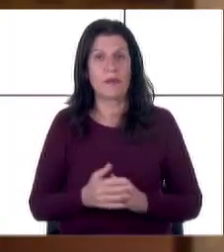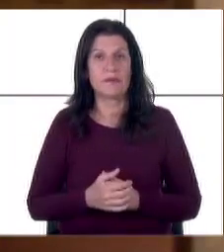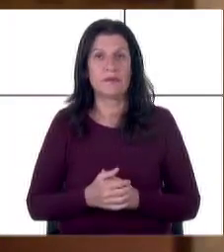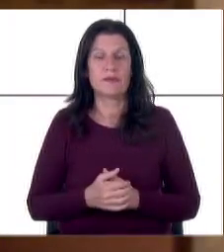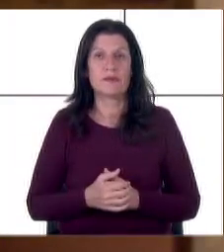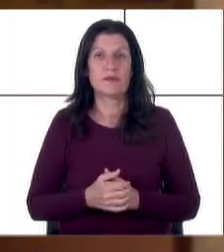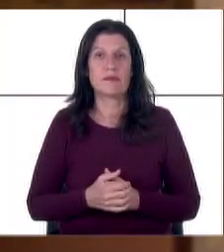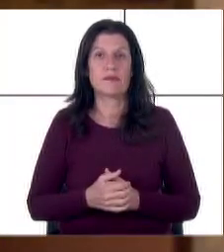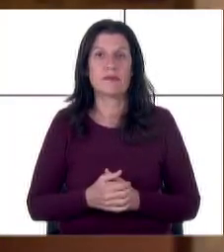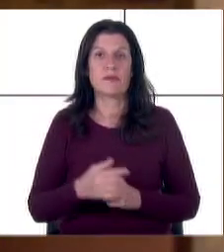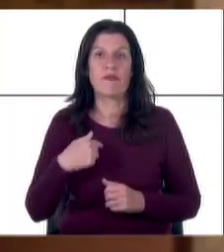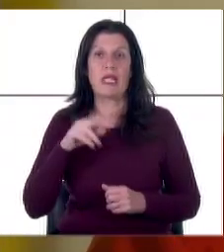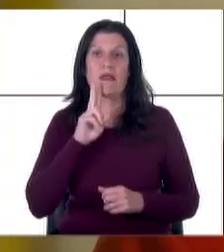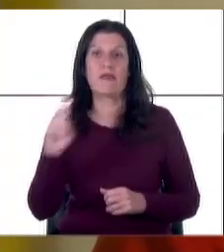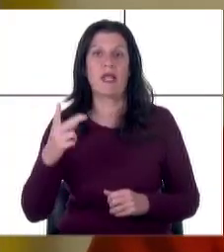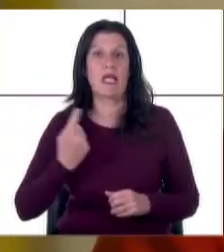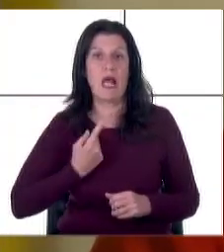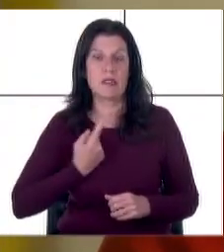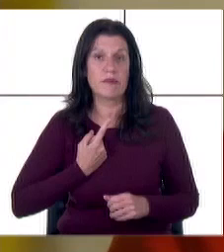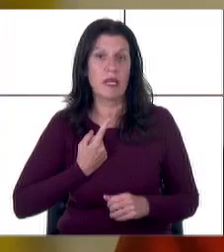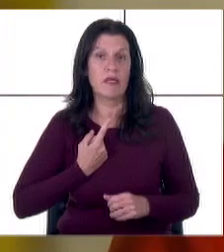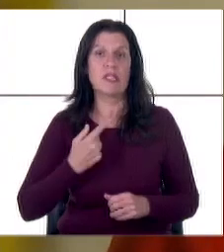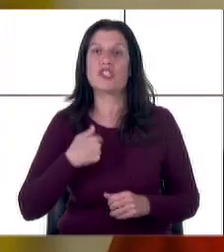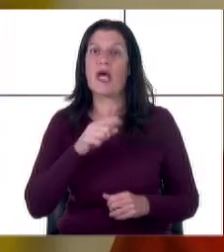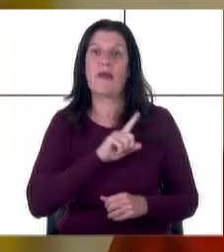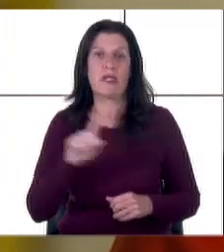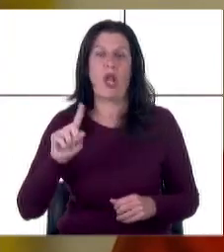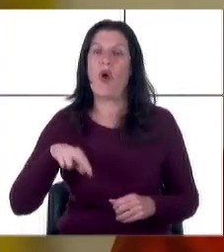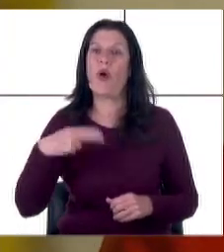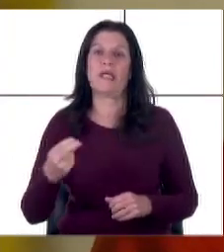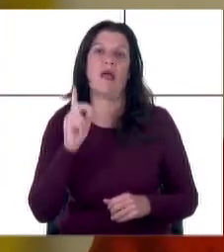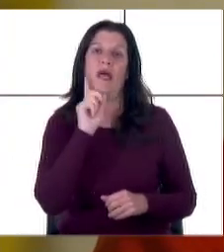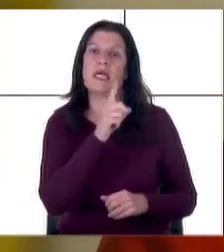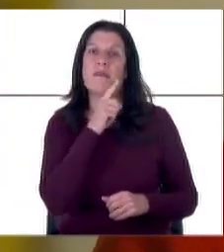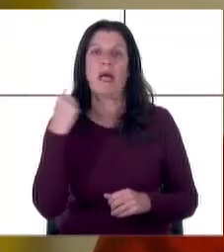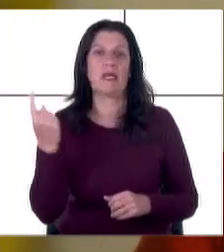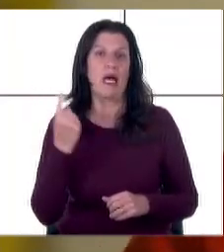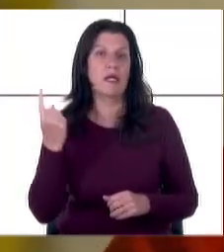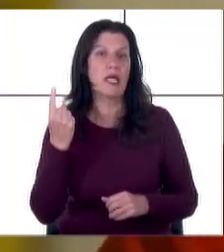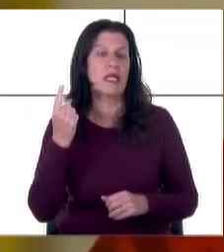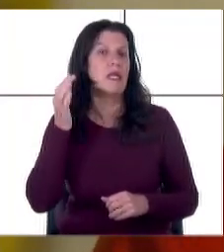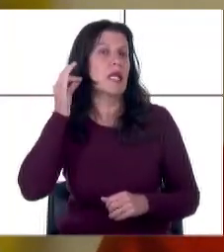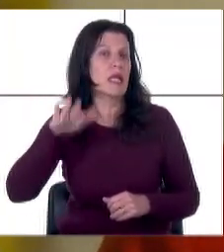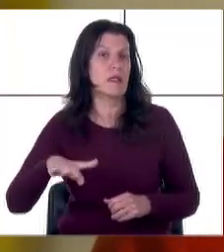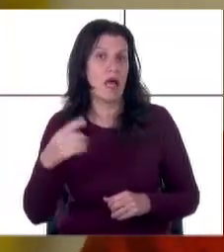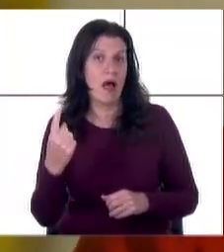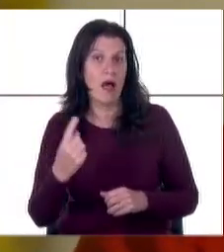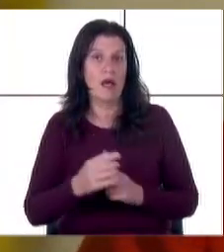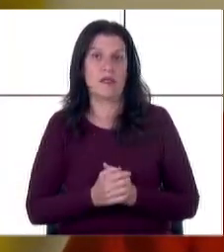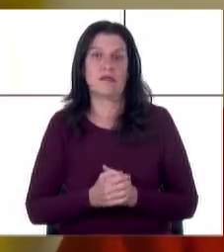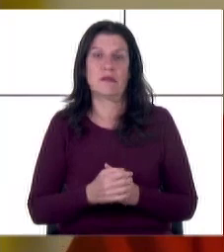שלי. והבטחתי לעצמי שאני לא אהיה אמא יחידנית לילדה אחת. כאילו, זה שחזר